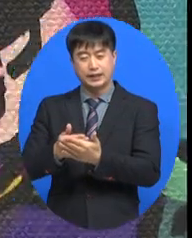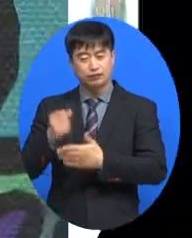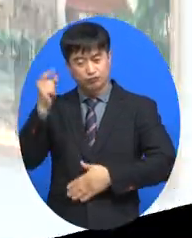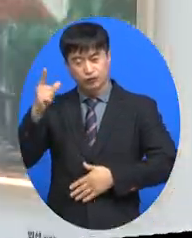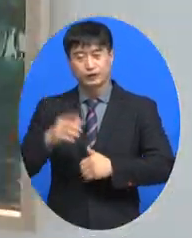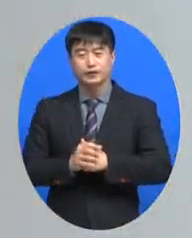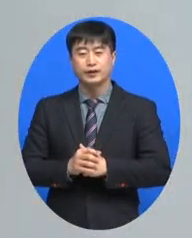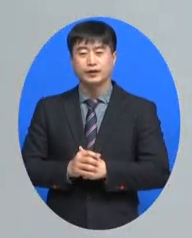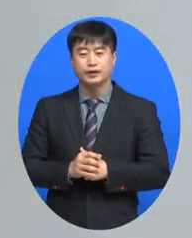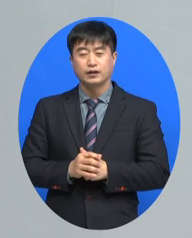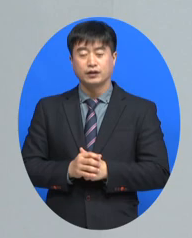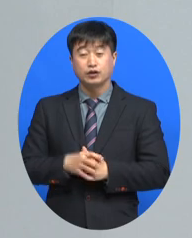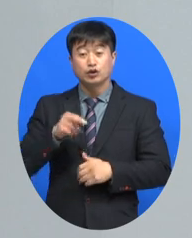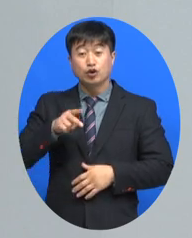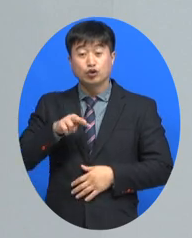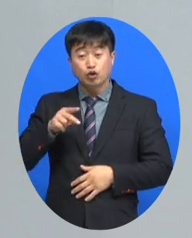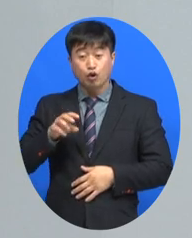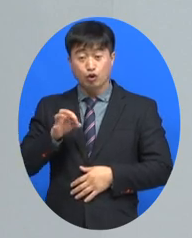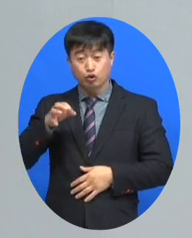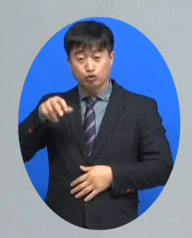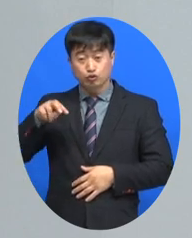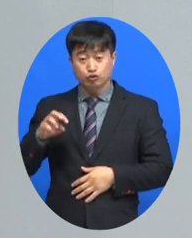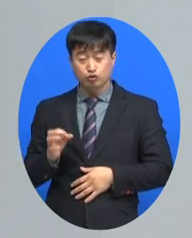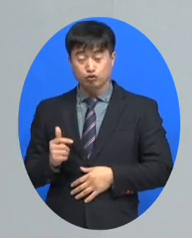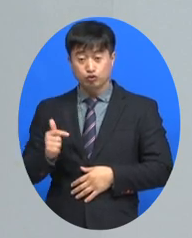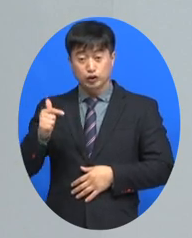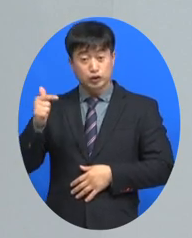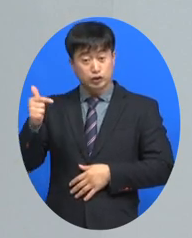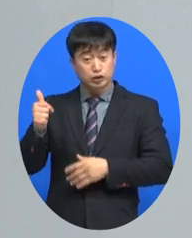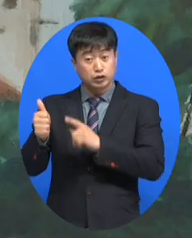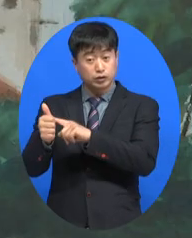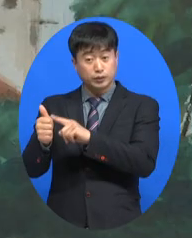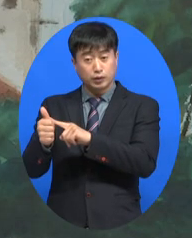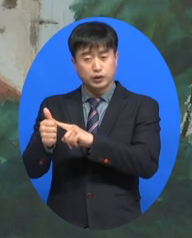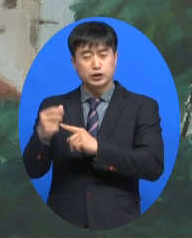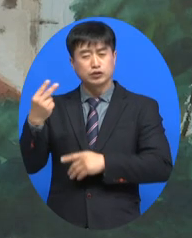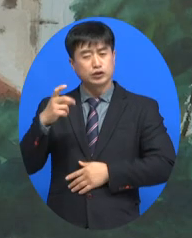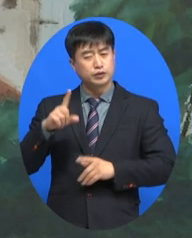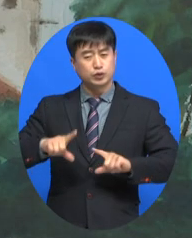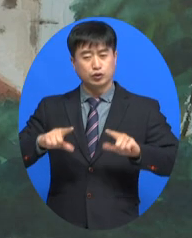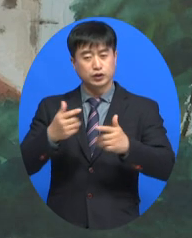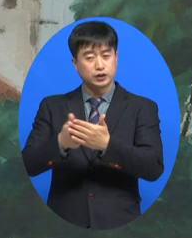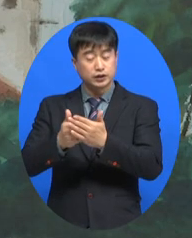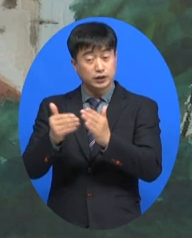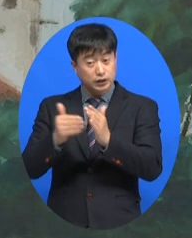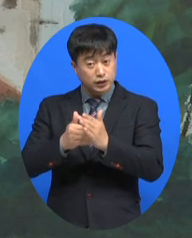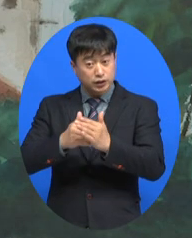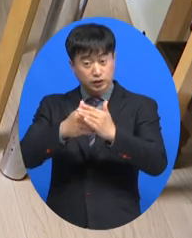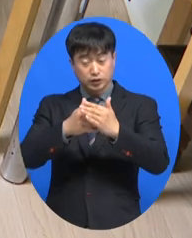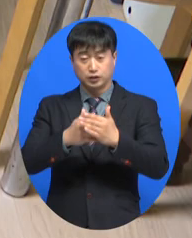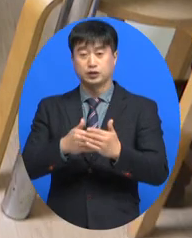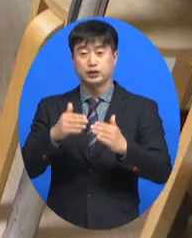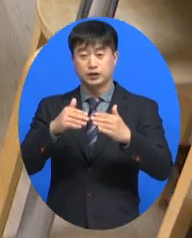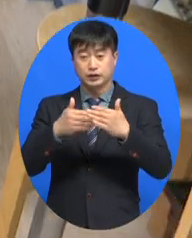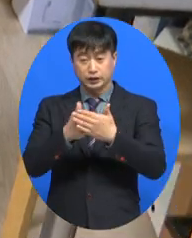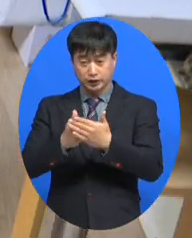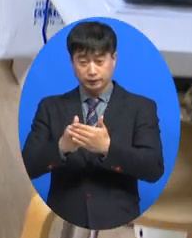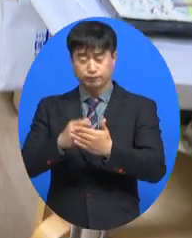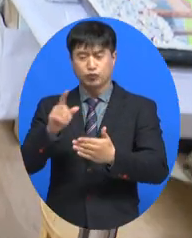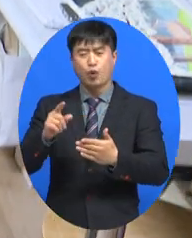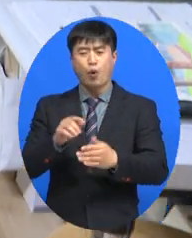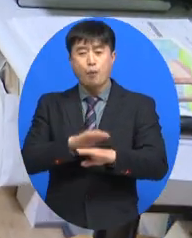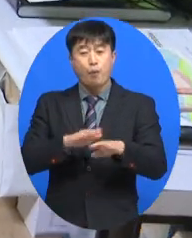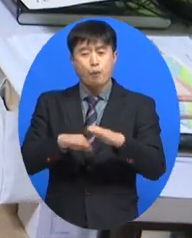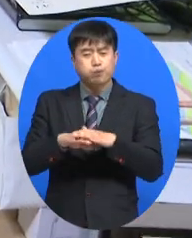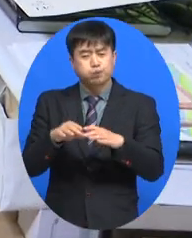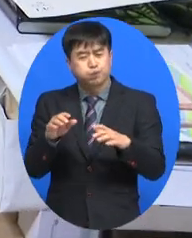있습니다. 서성윤 작가는 자신의 2010년에 그린 작품을 걸었습니다. 사지마비 장애로 손을